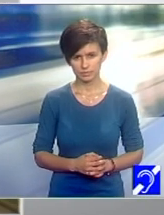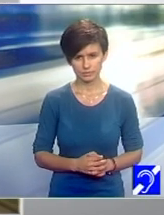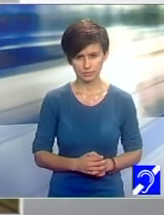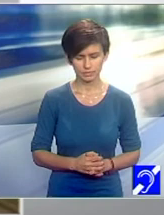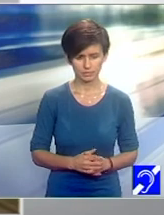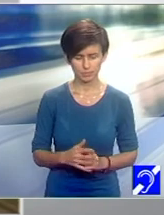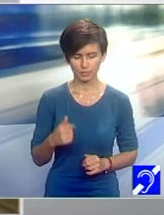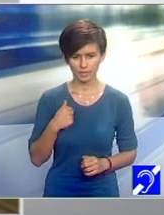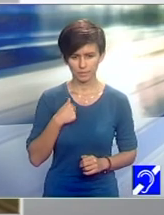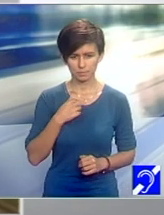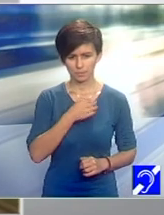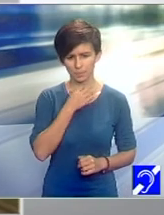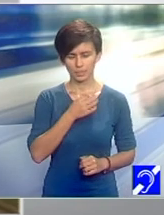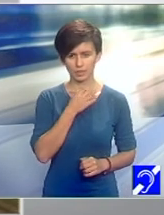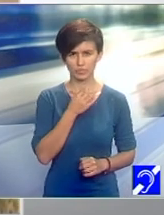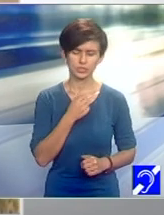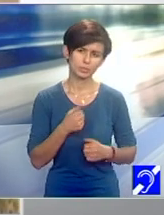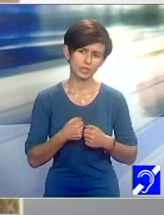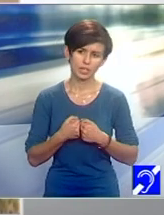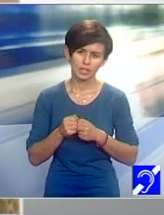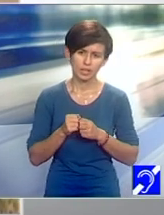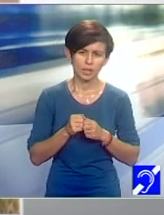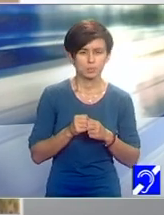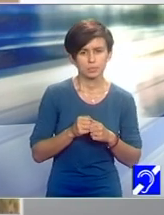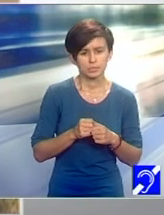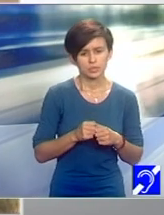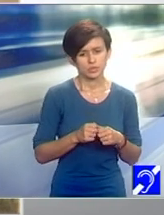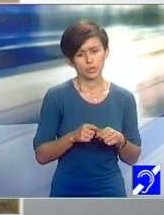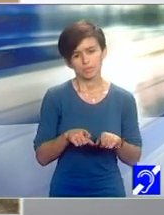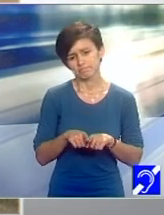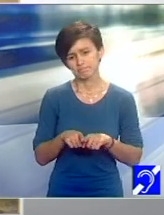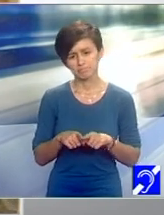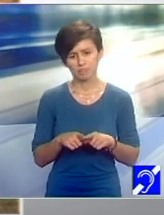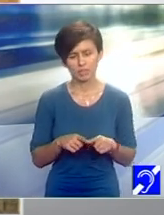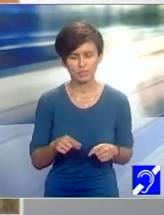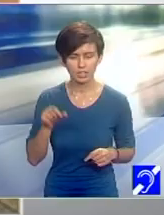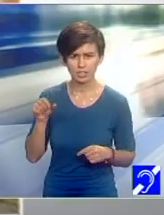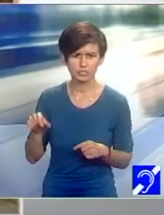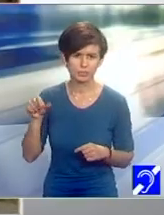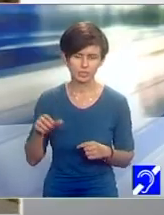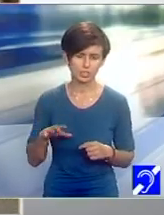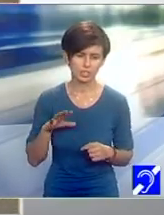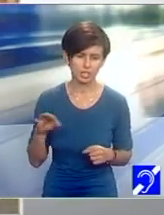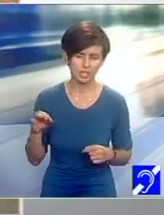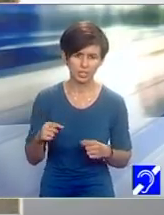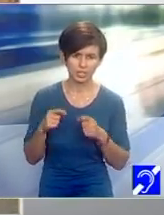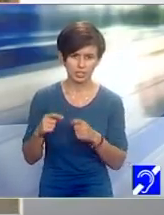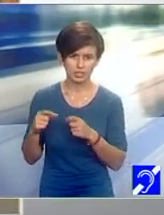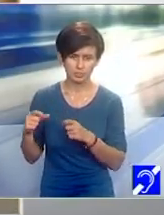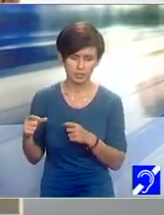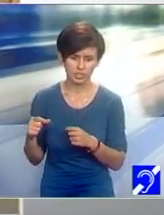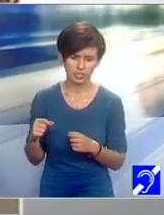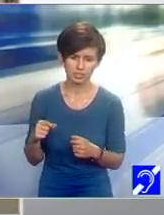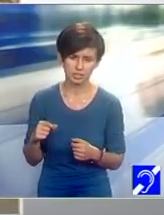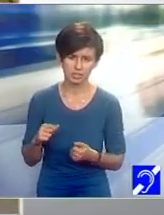Acum vă spun, termină în măsura în care termină și ceilalți de la alte secții sau de la